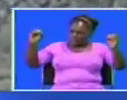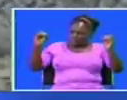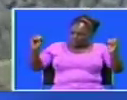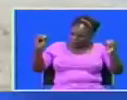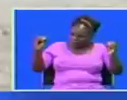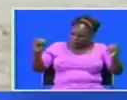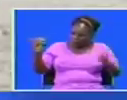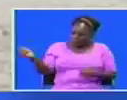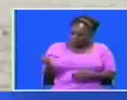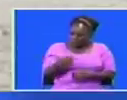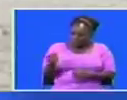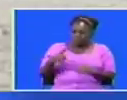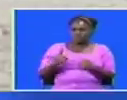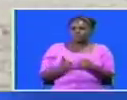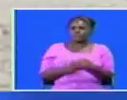ya mvua.